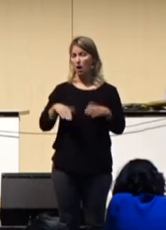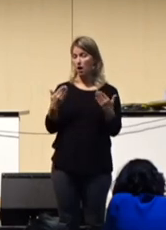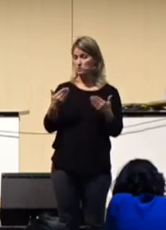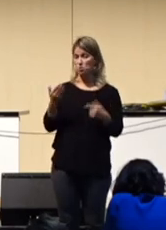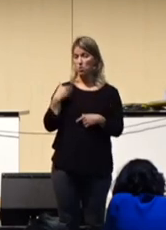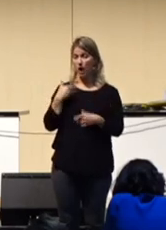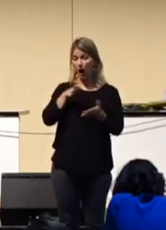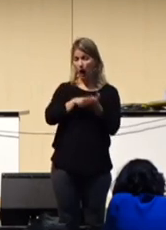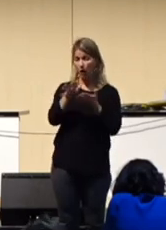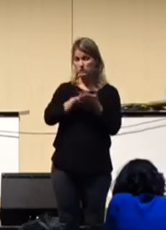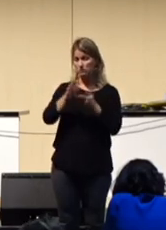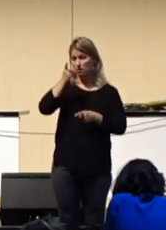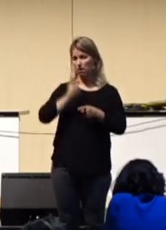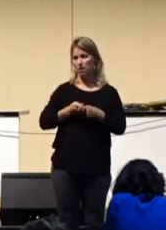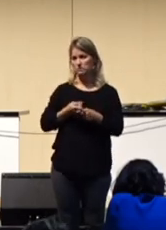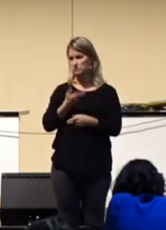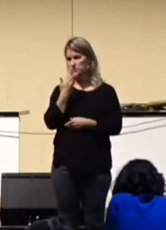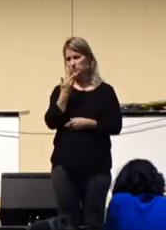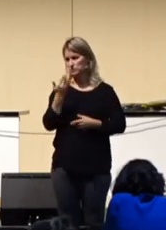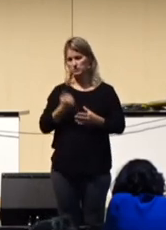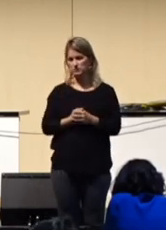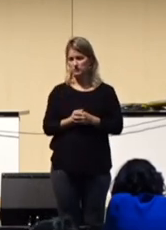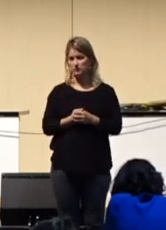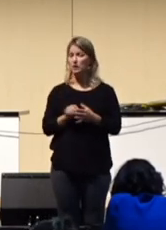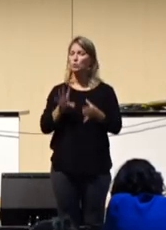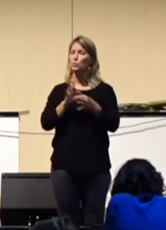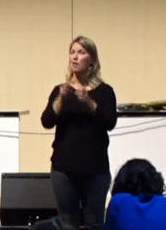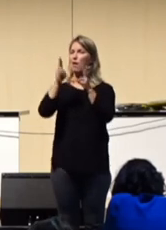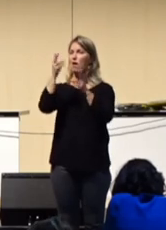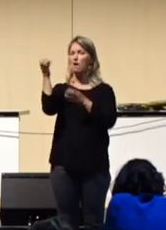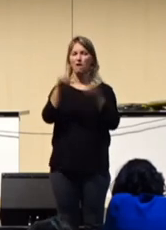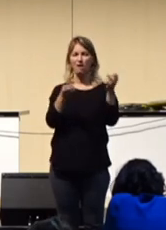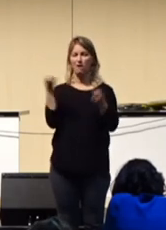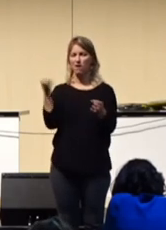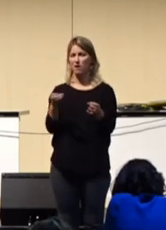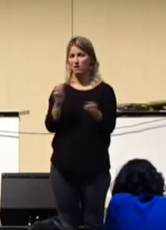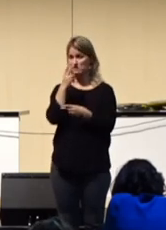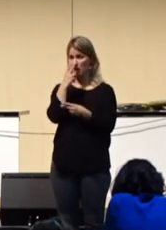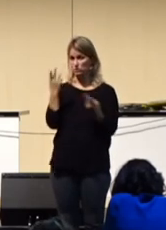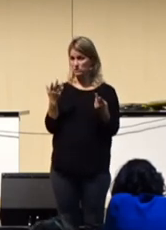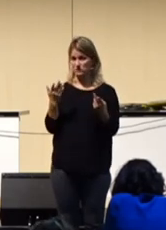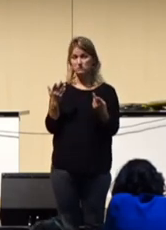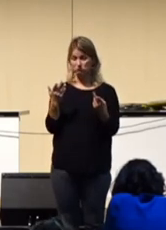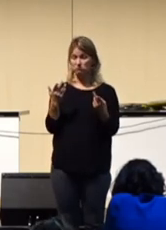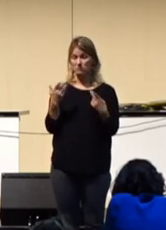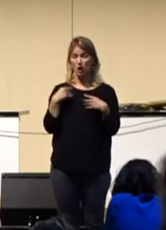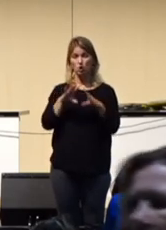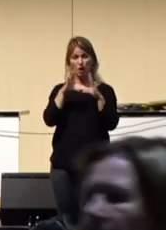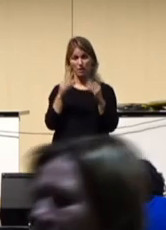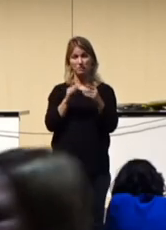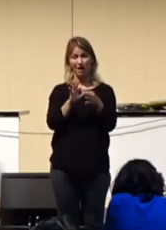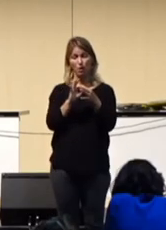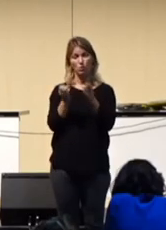nicht alles ausgegeben worden. Und was den Lehrereinsatz angeht, haben wir komplett, und das gilt auch für die Angebote